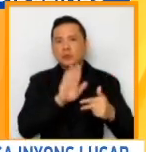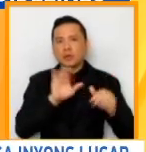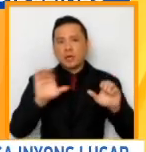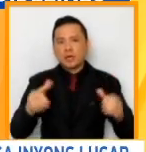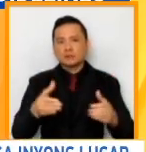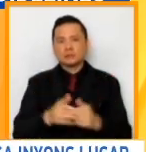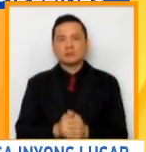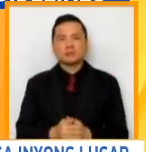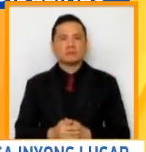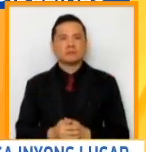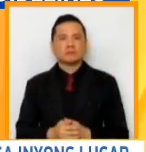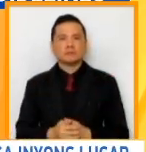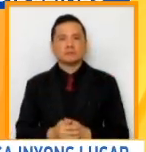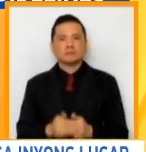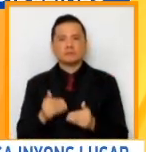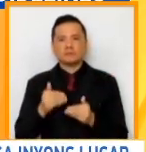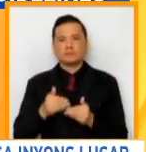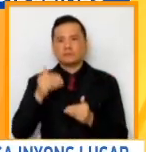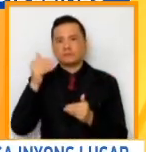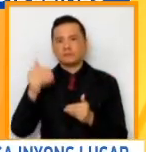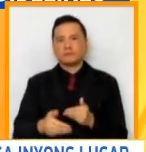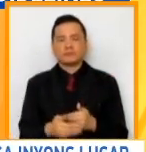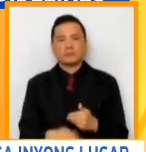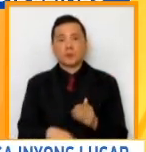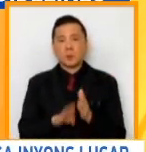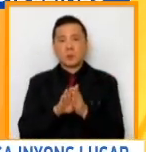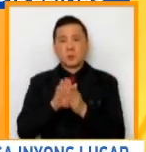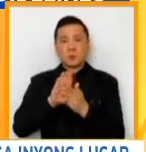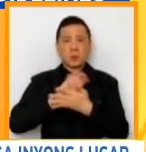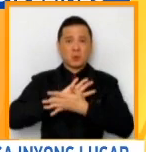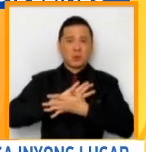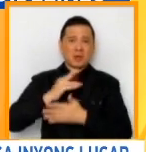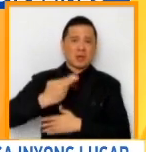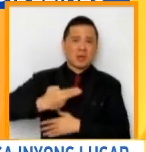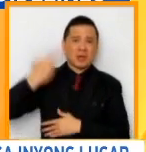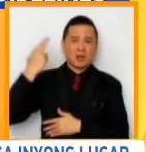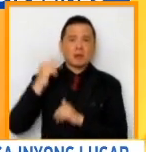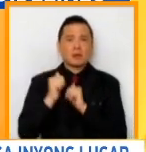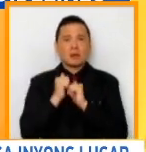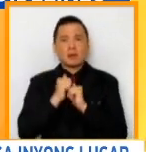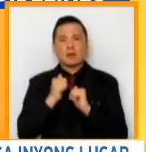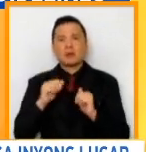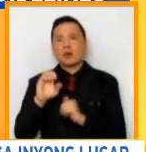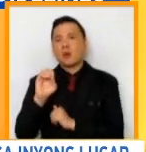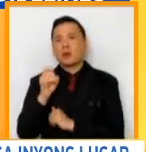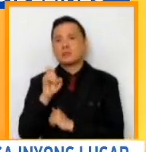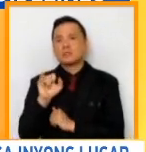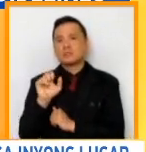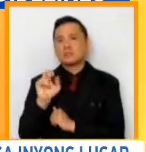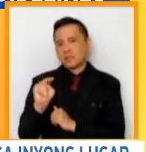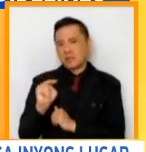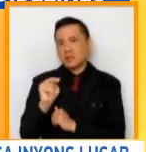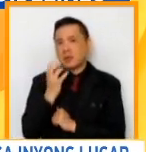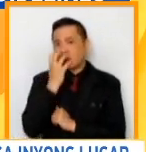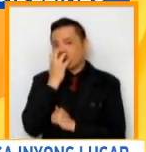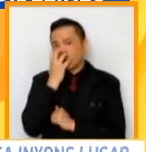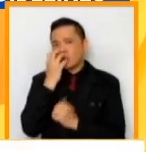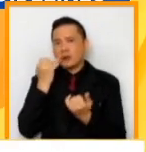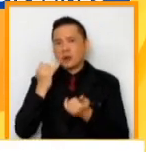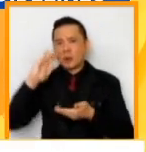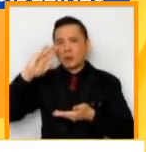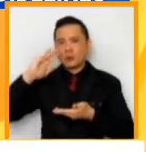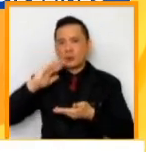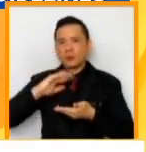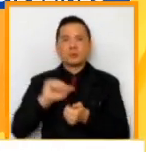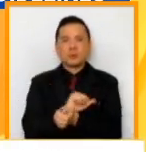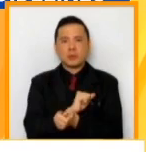Dahil sa mataas na kaso ng COVID-19, nagkakaubusan na ng mga panindang medical oxygen sa General Santos City at Davao City. May unang balita